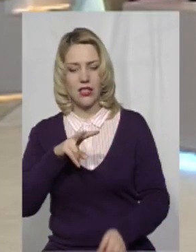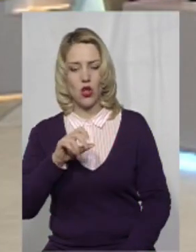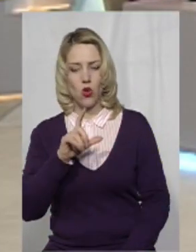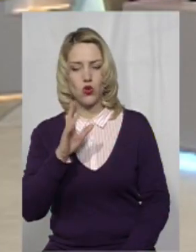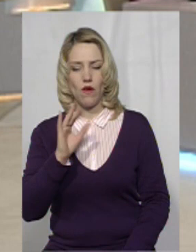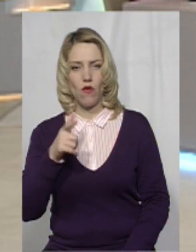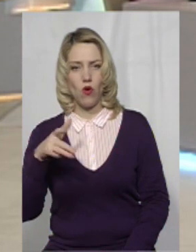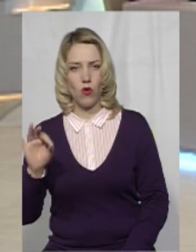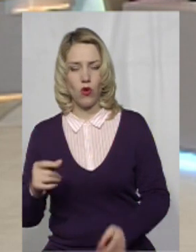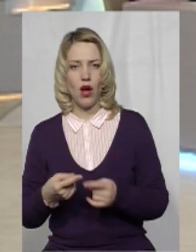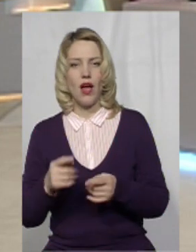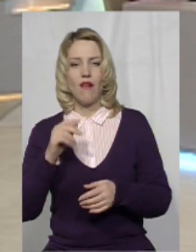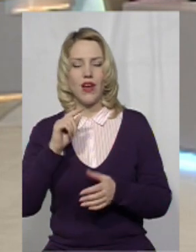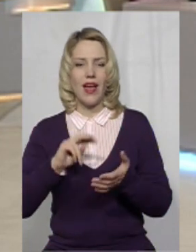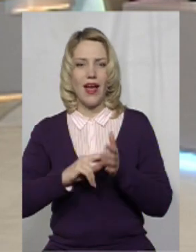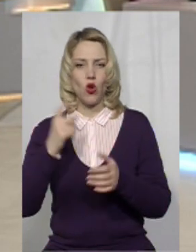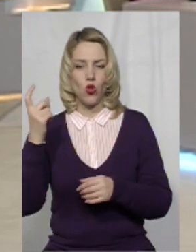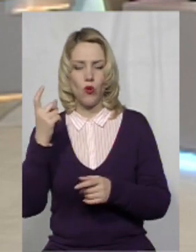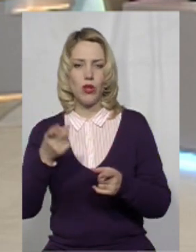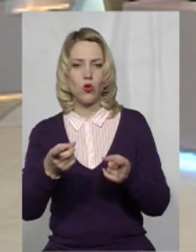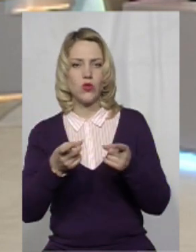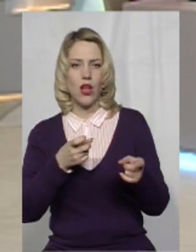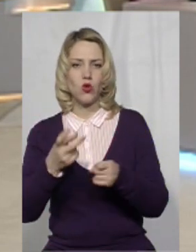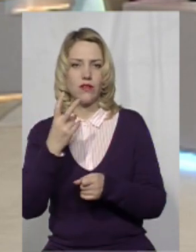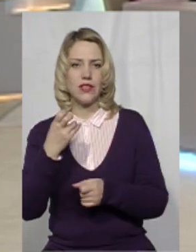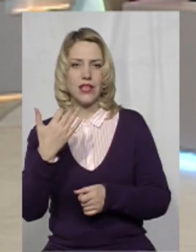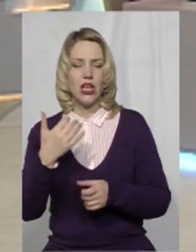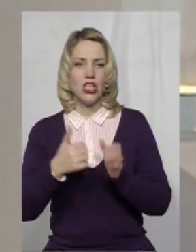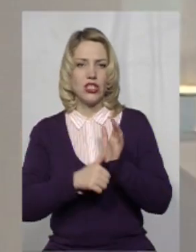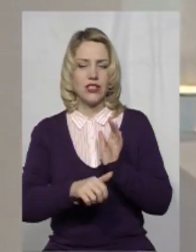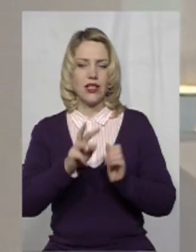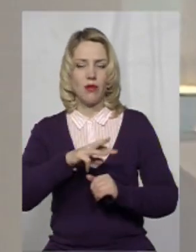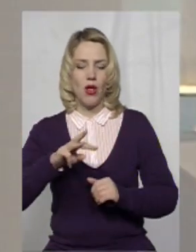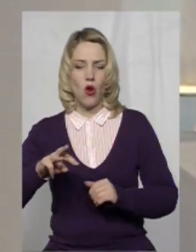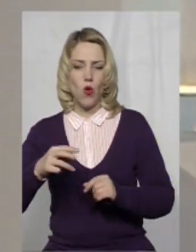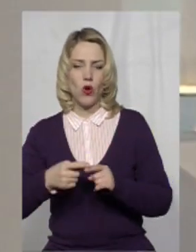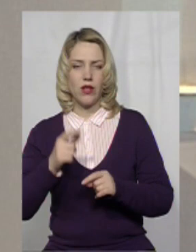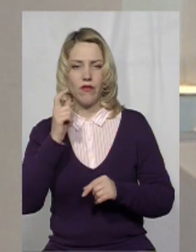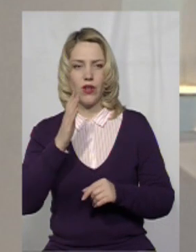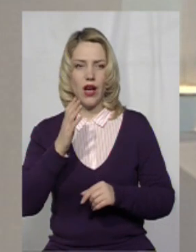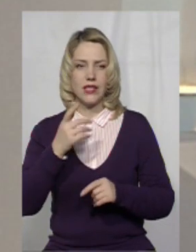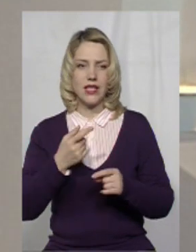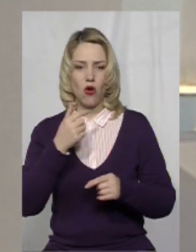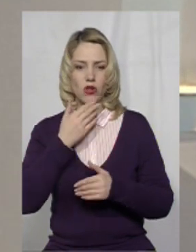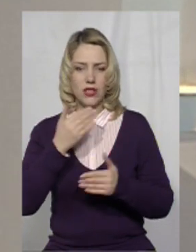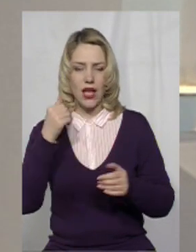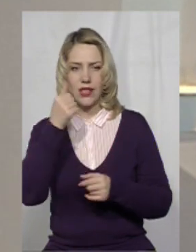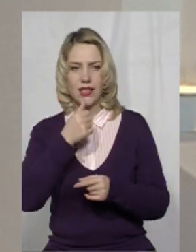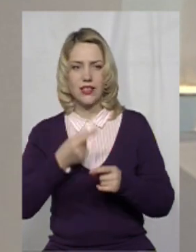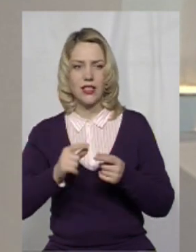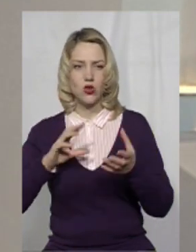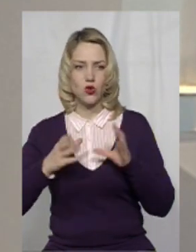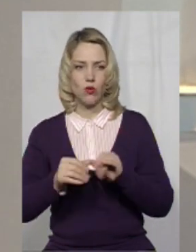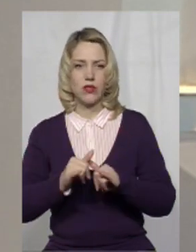А в економіку залучено 200 мільйонів доларів з 36 країн. За останній рік ця сума збільшилась майже на 30